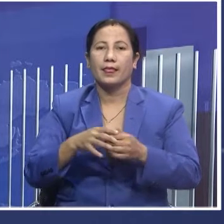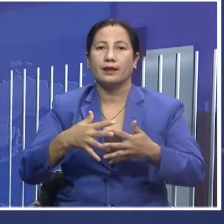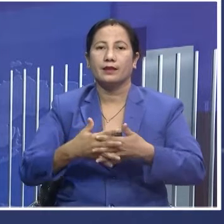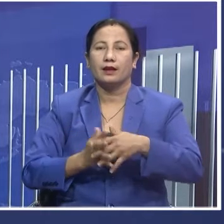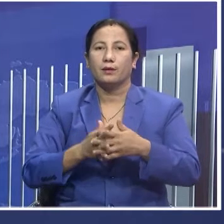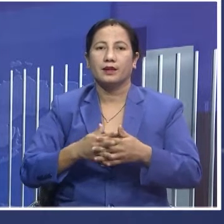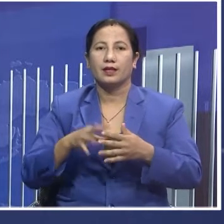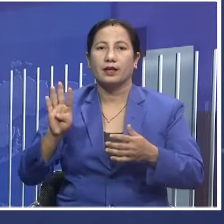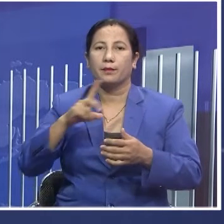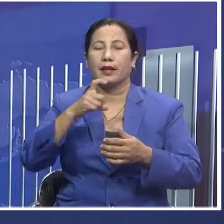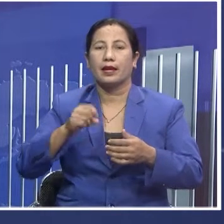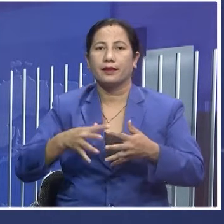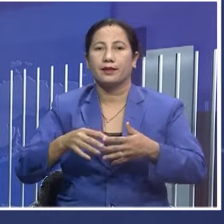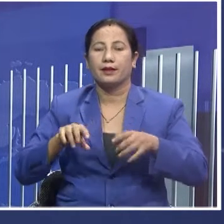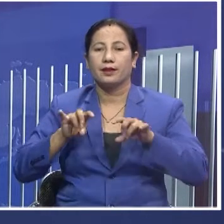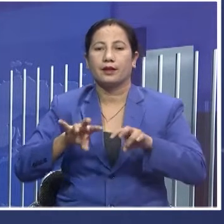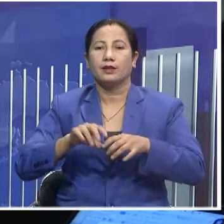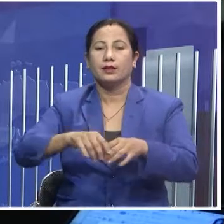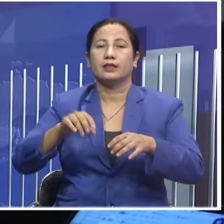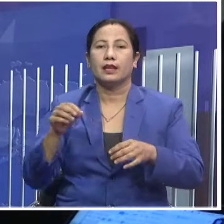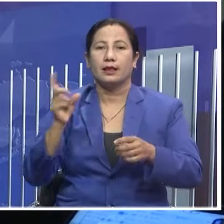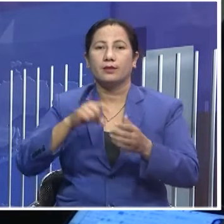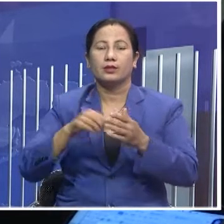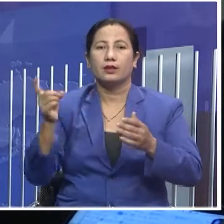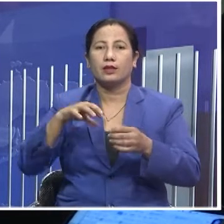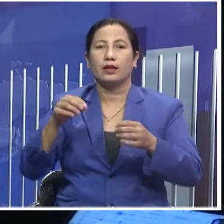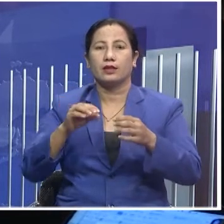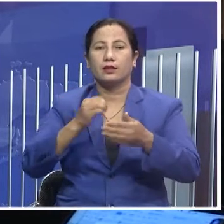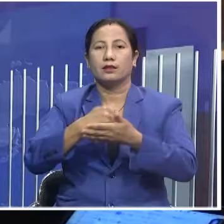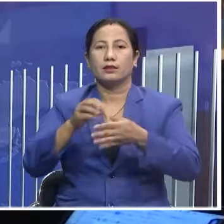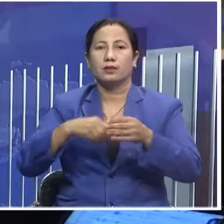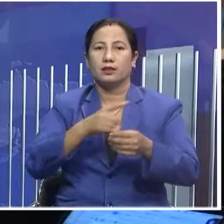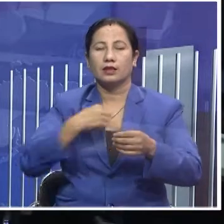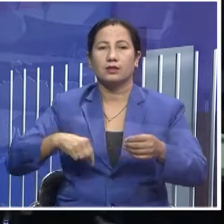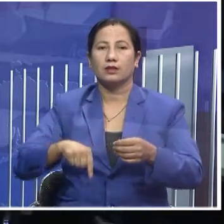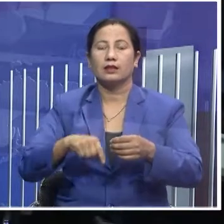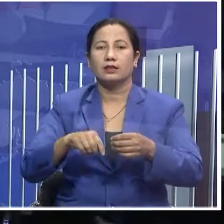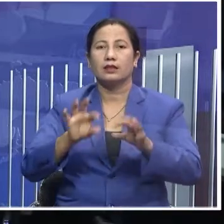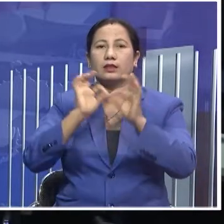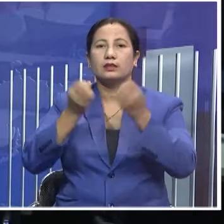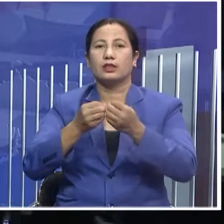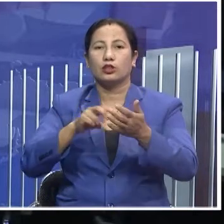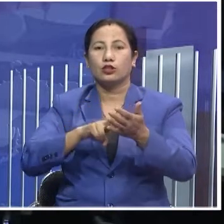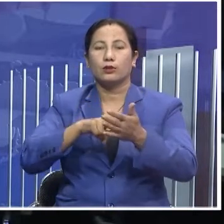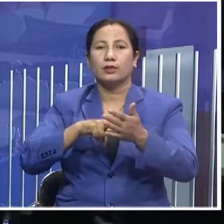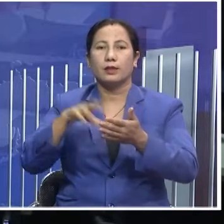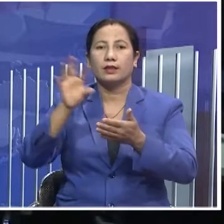अमेरिका, बेलायत र अस्ट्रेलिया बीचको नयाँ सम्झौताबारे चीनको निन्दा, क्षेत्रीय शान्ति र स्थायित्व कमजोर पार्ने